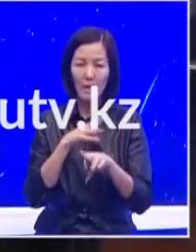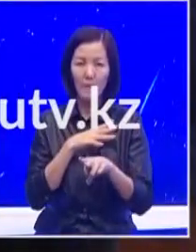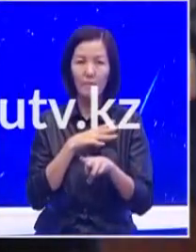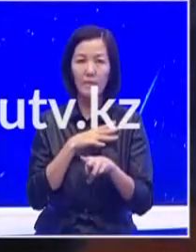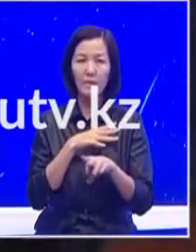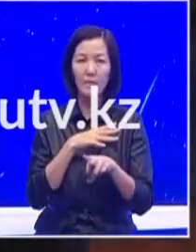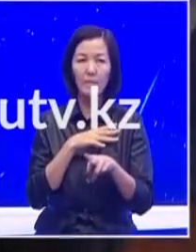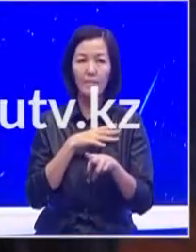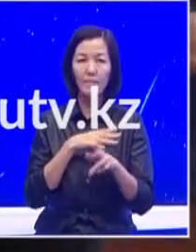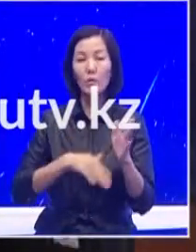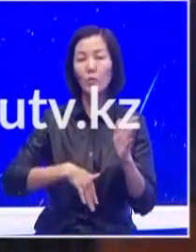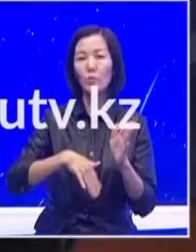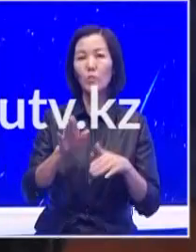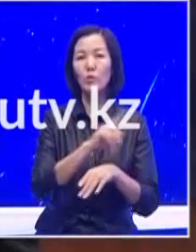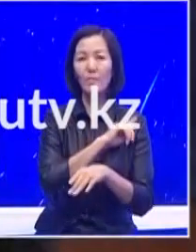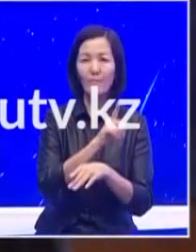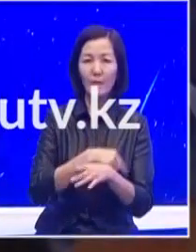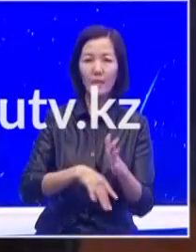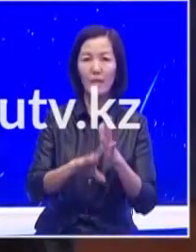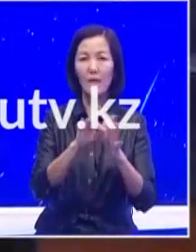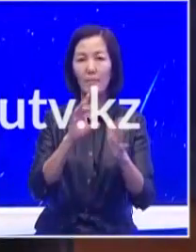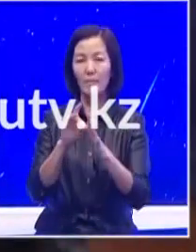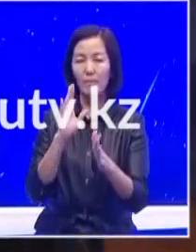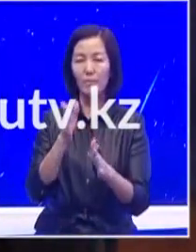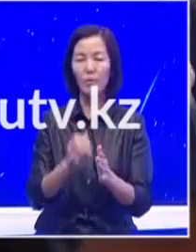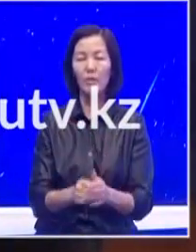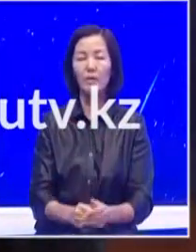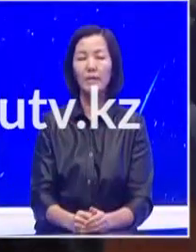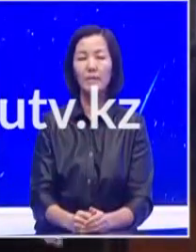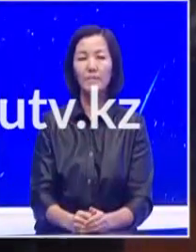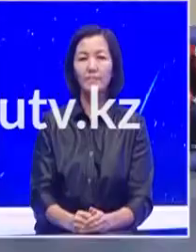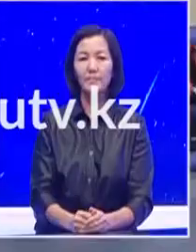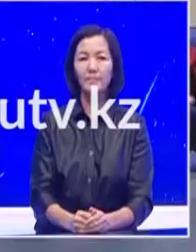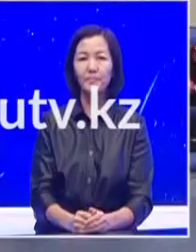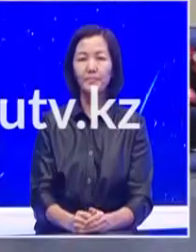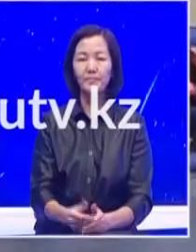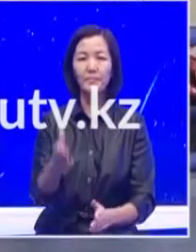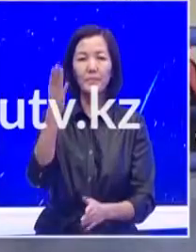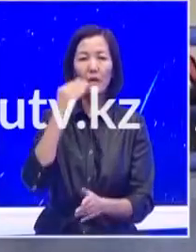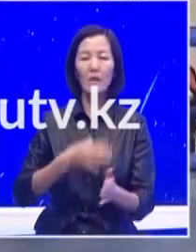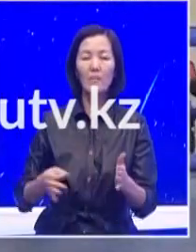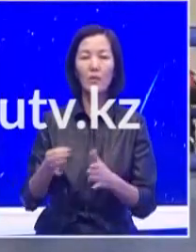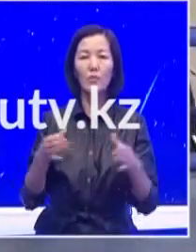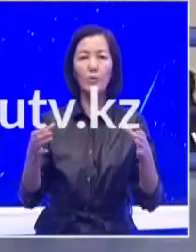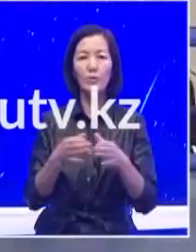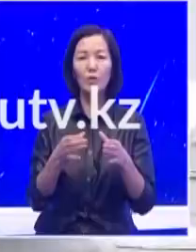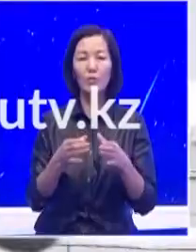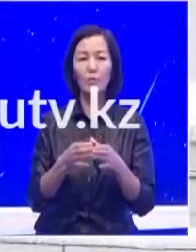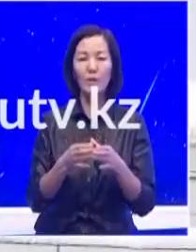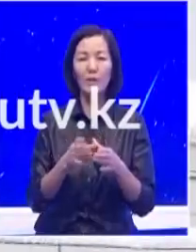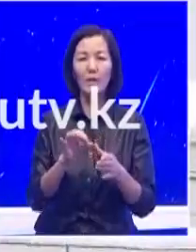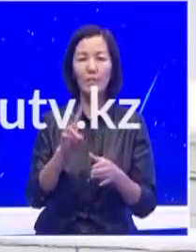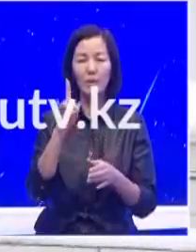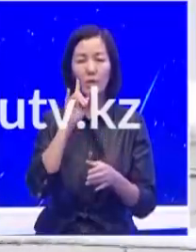тексеріп балаларды уже более-менее составта определить етіп Қазақстан чемпионатына дайындаламыз. Алматы облысы құрамасының дені еңбекші